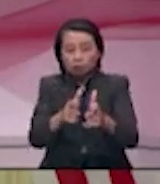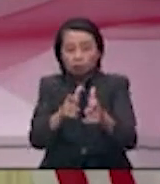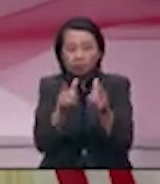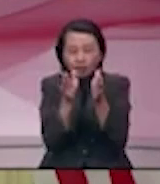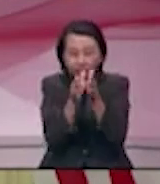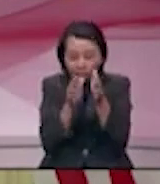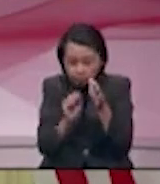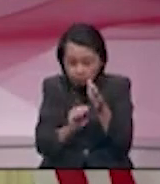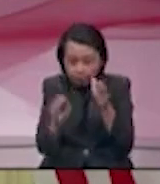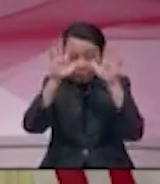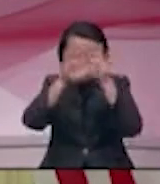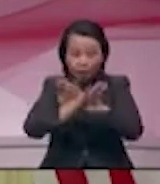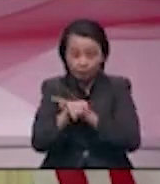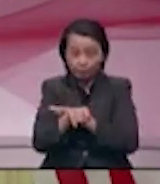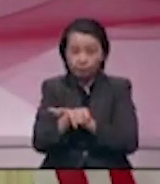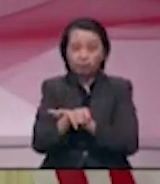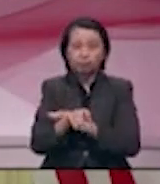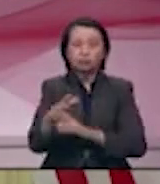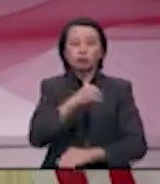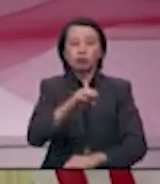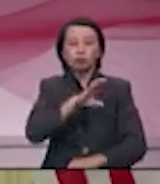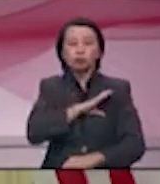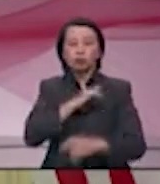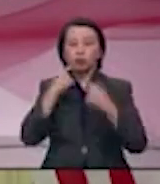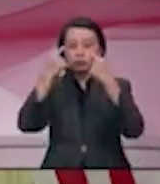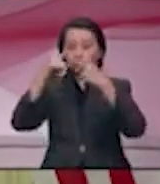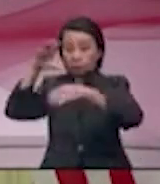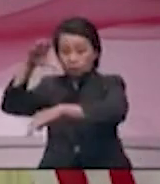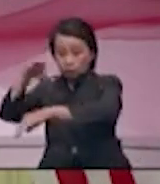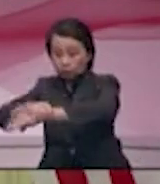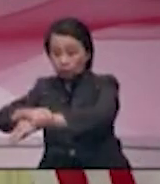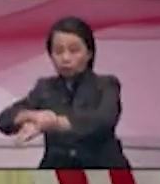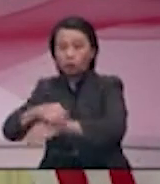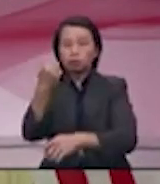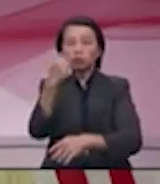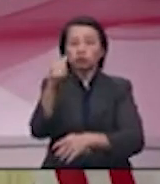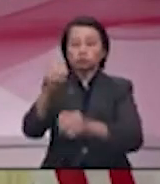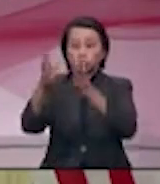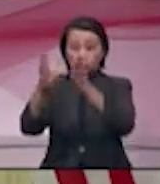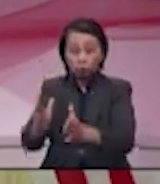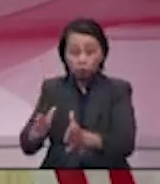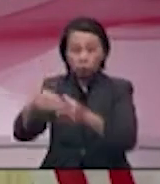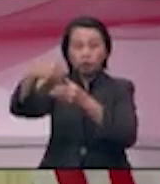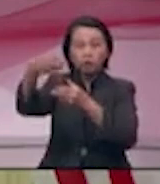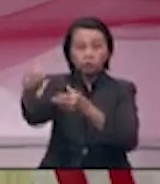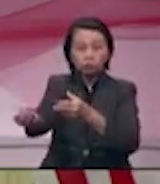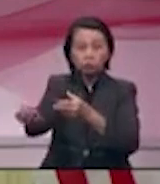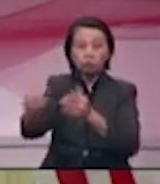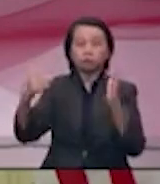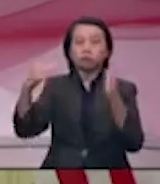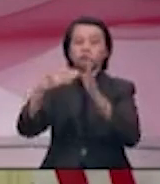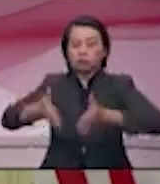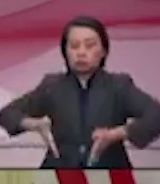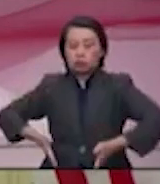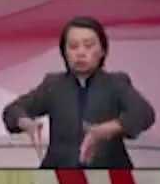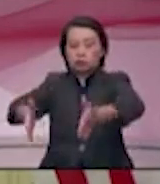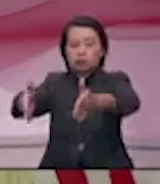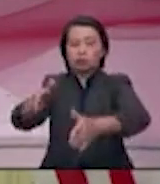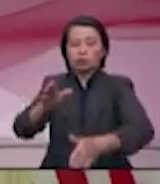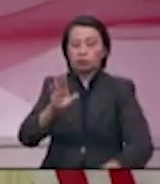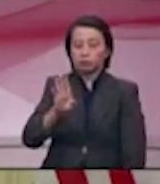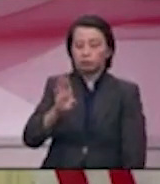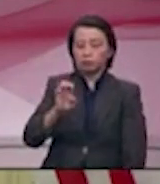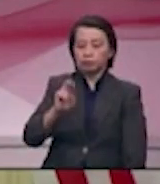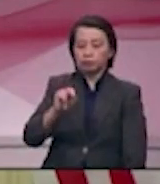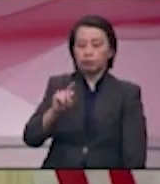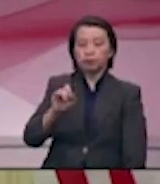tikus. PDRM telah berjaya menahan 10 warga negara asing di sekatan jalan raya ops benteng di